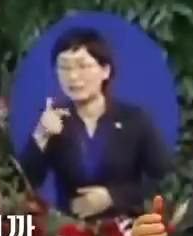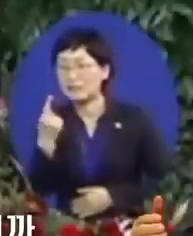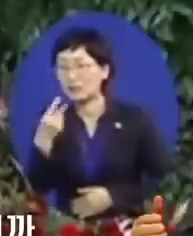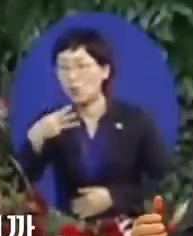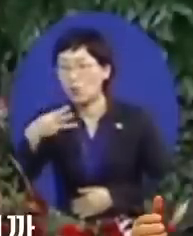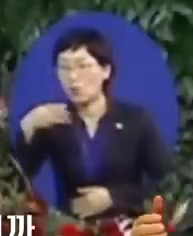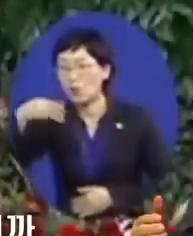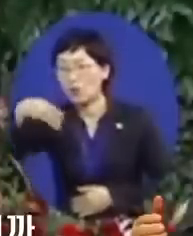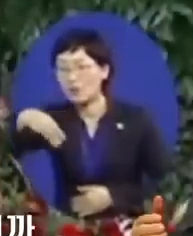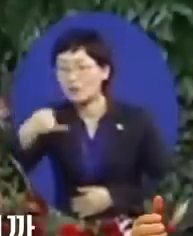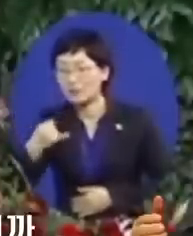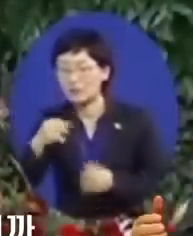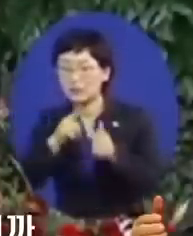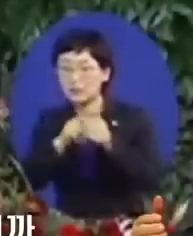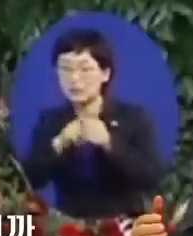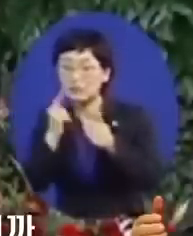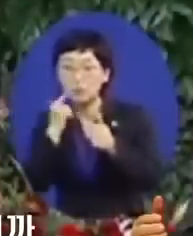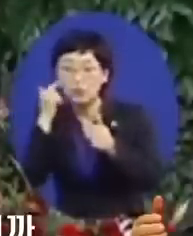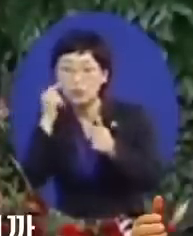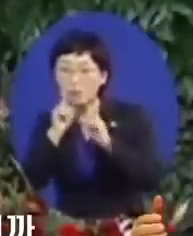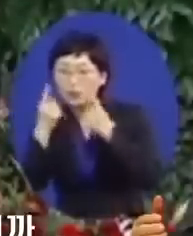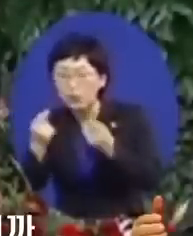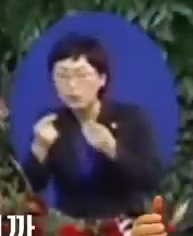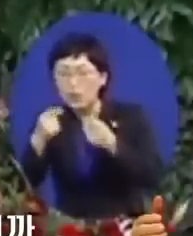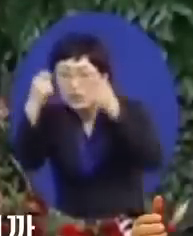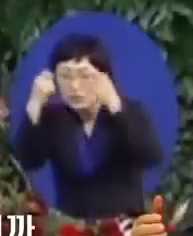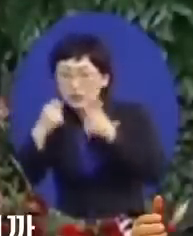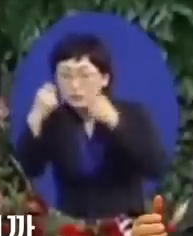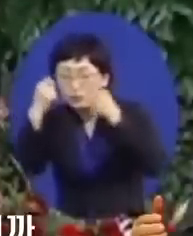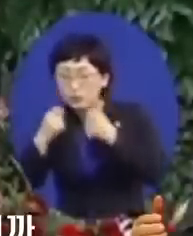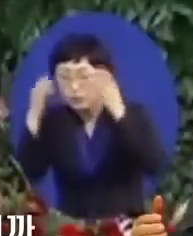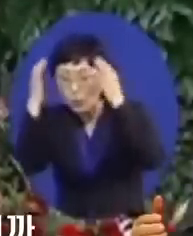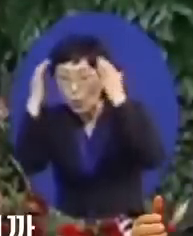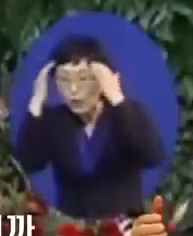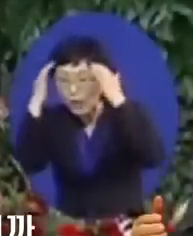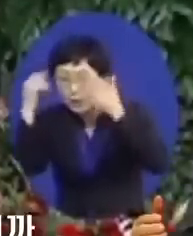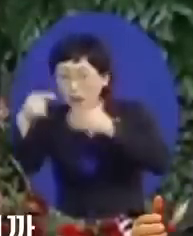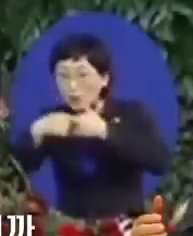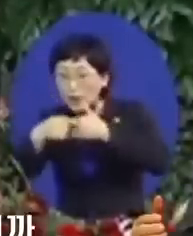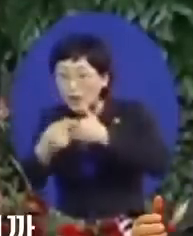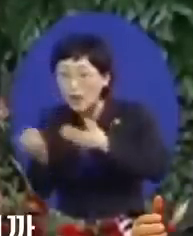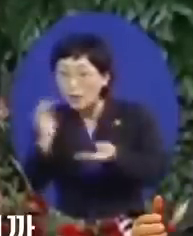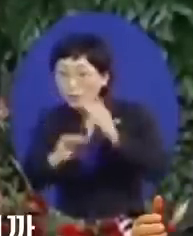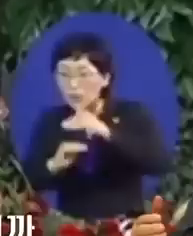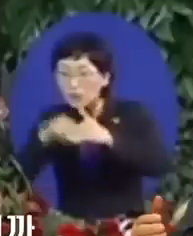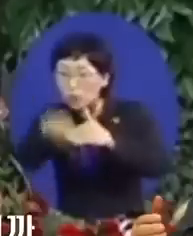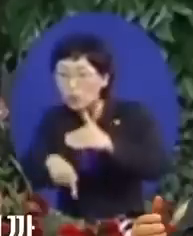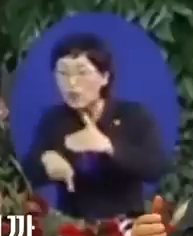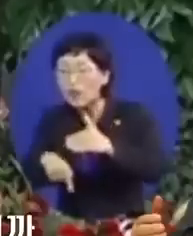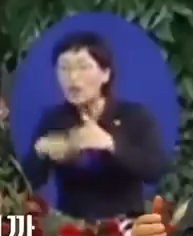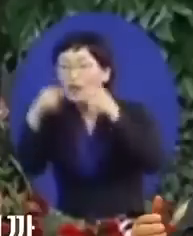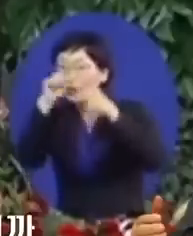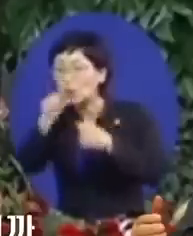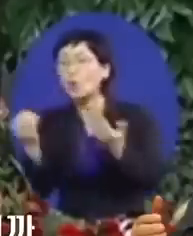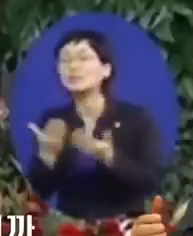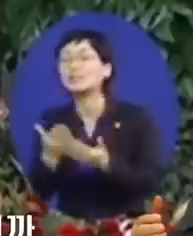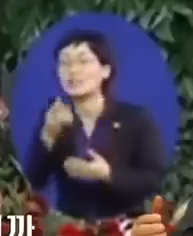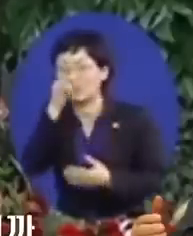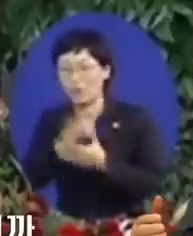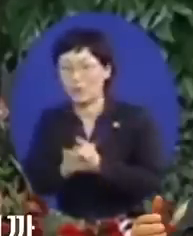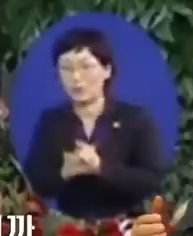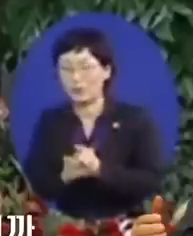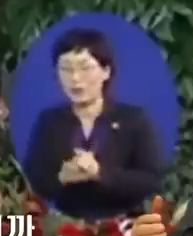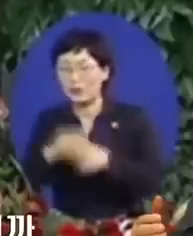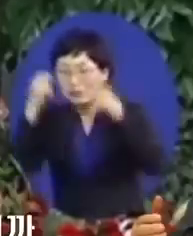것처럼 슬픔이나 고난의 보자기에 쌓여서 좋은 일이 다가오는 것입니다. 슬픔이나 고난이 다가올